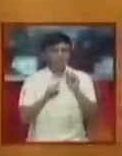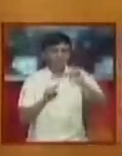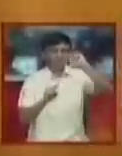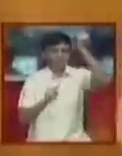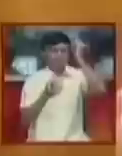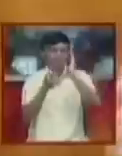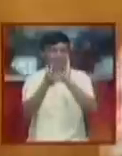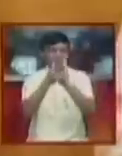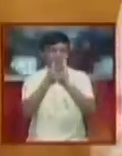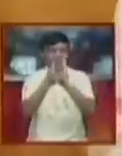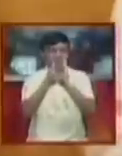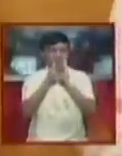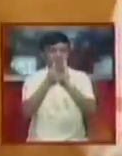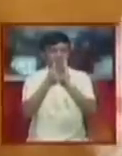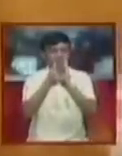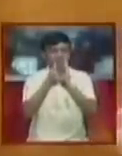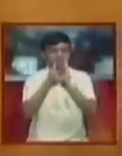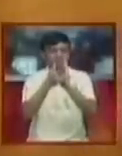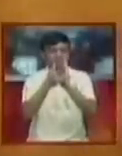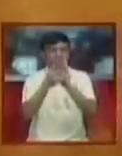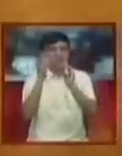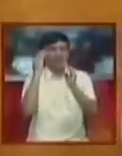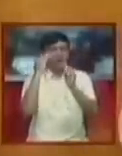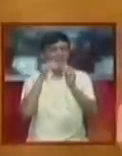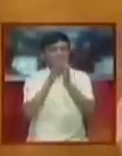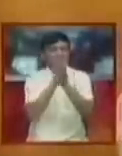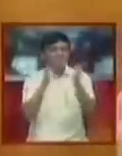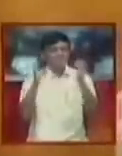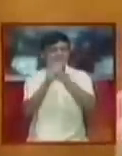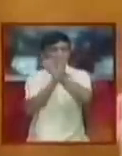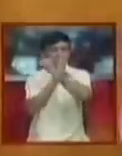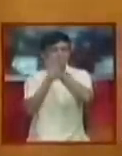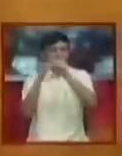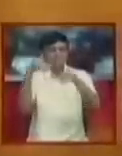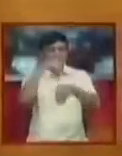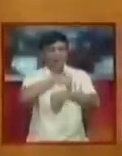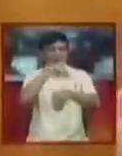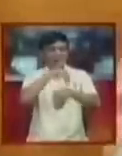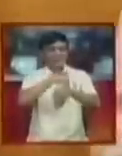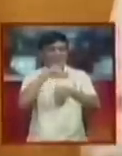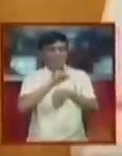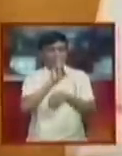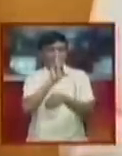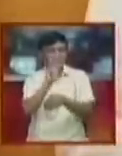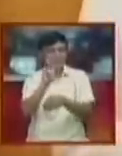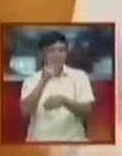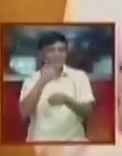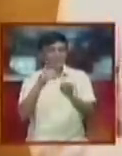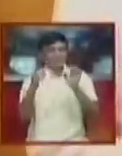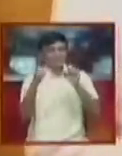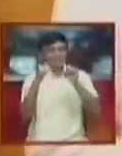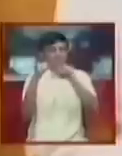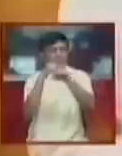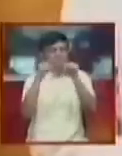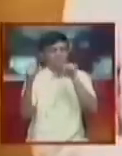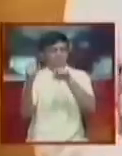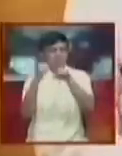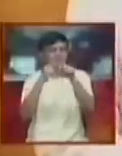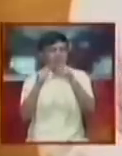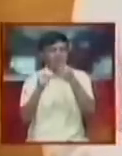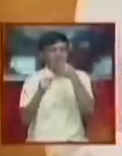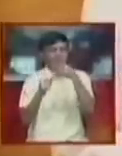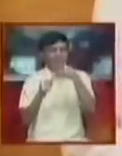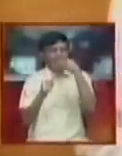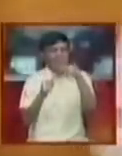teknolohiya. Pati pinuno na isang pong malaking bangko sa Inglaterra, kamakailan, nakipag-usap sa atin at ang